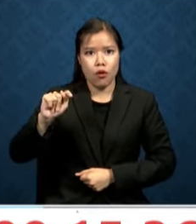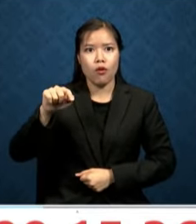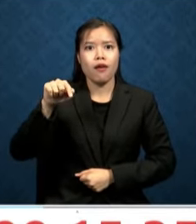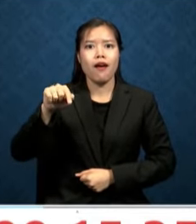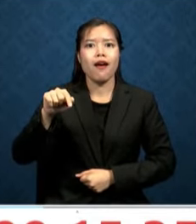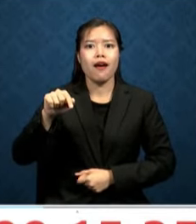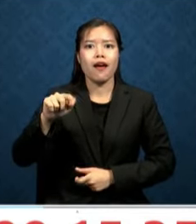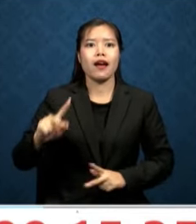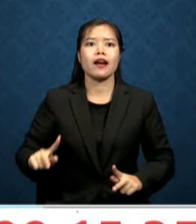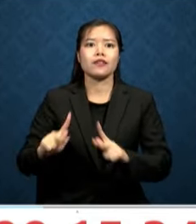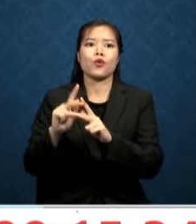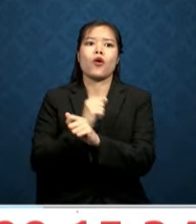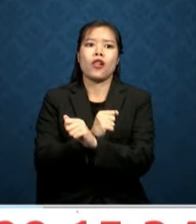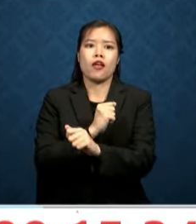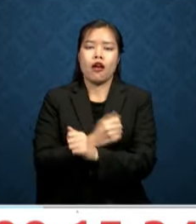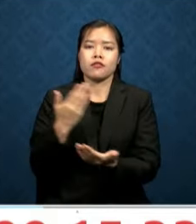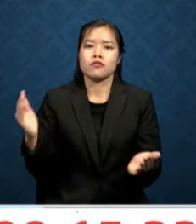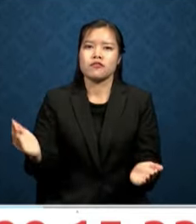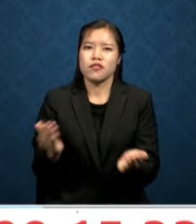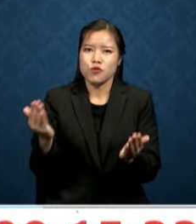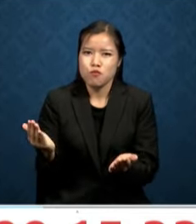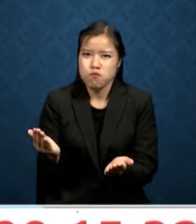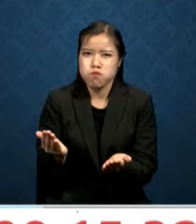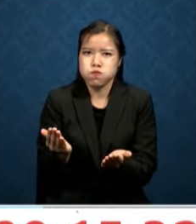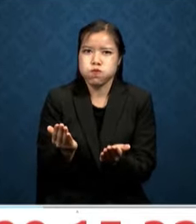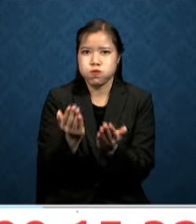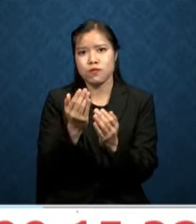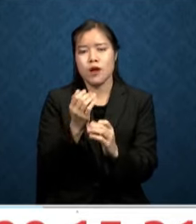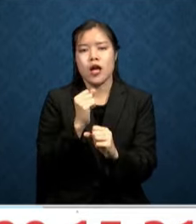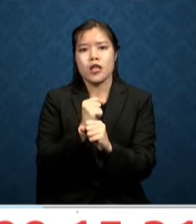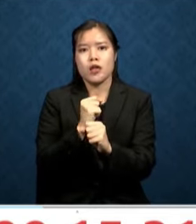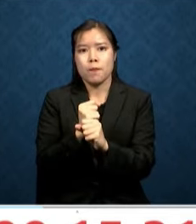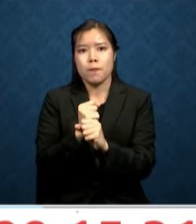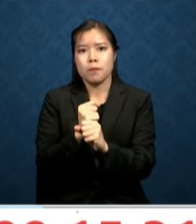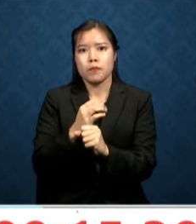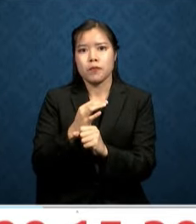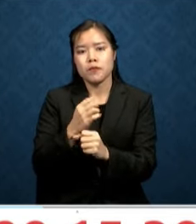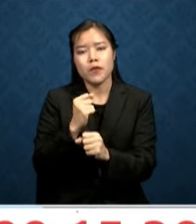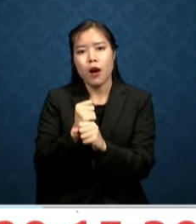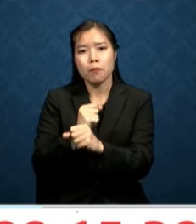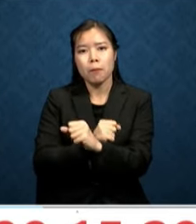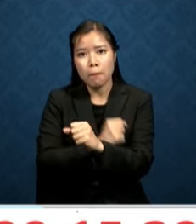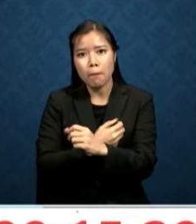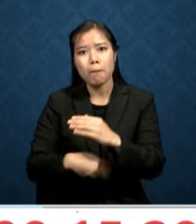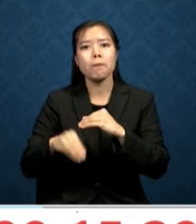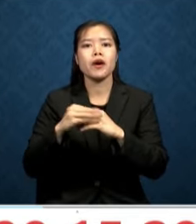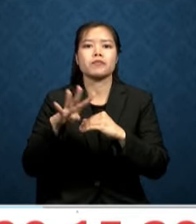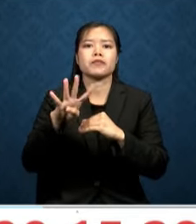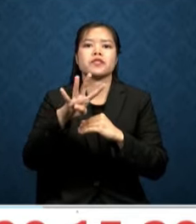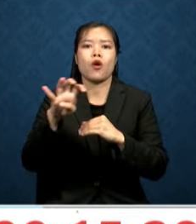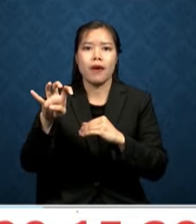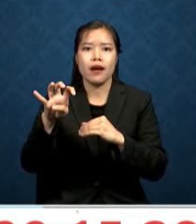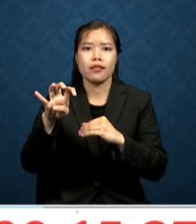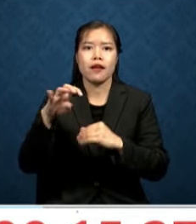ว่าเป็นผู้ผลักดันหรือดันนโยบายค่าแรงขั้นต่ำ400บาททั่วประเทศแต่นั่นแหละครับท่านประธานครับจนกระ